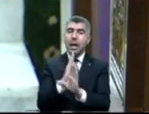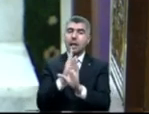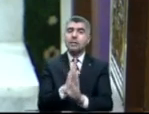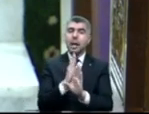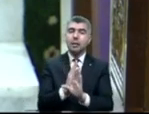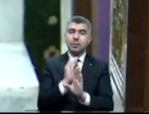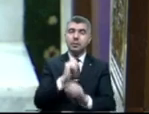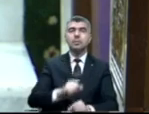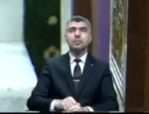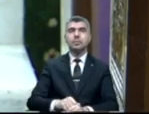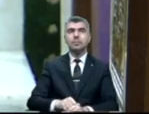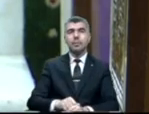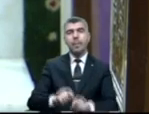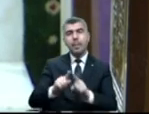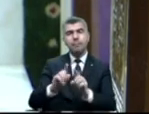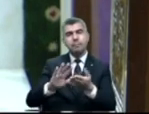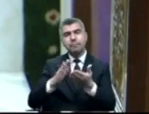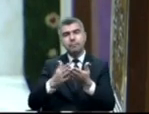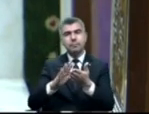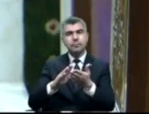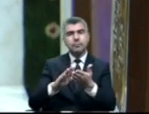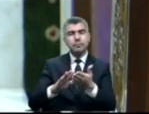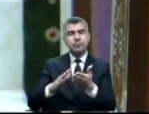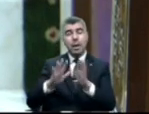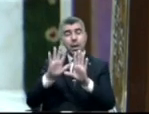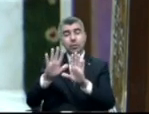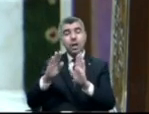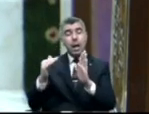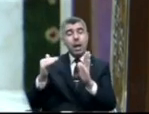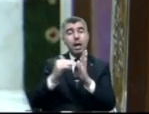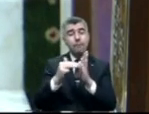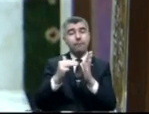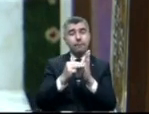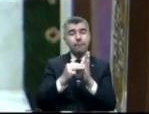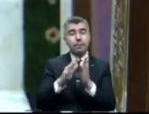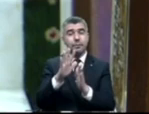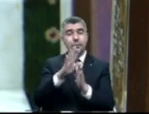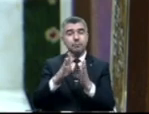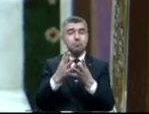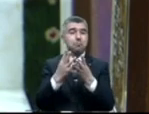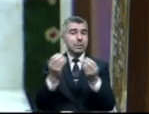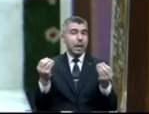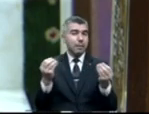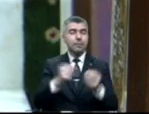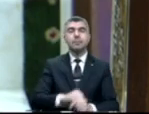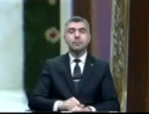المناولة والتشغيل المؤقت، والتي تعدوا بالعشرات الآلاف، بعشرات الآلاف أوضاعهم